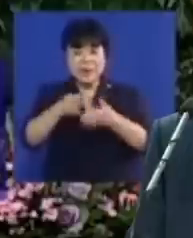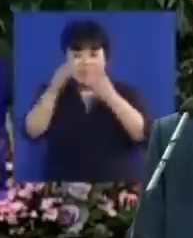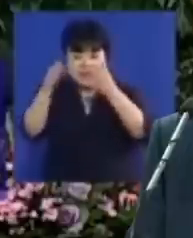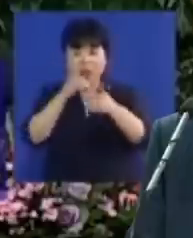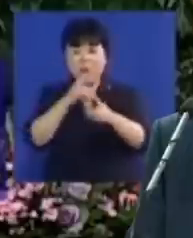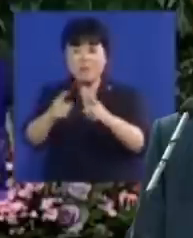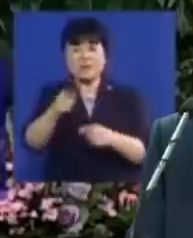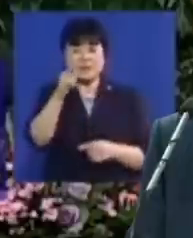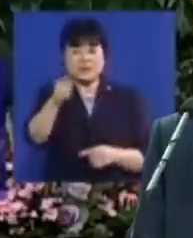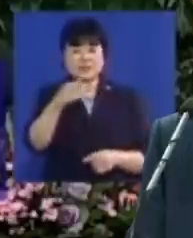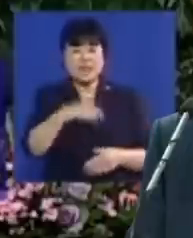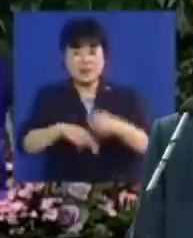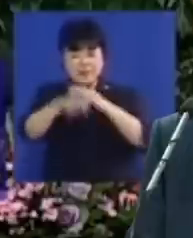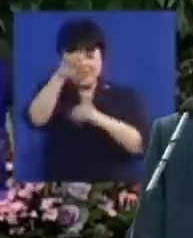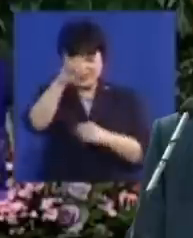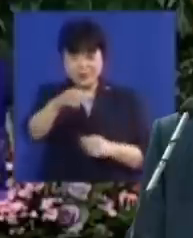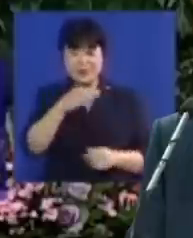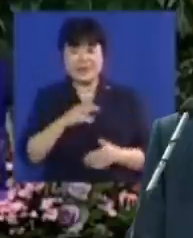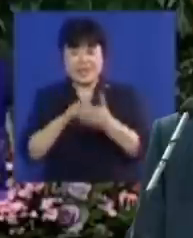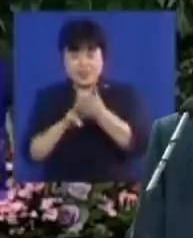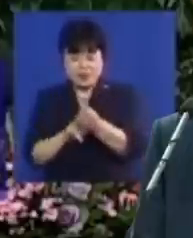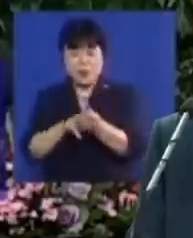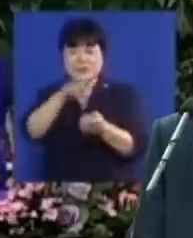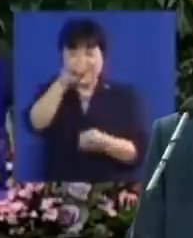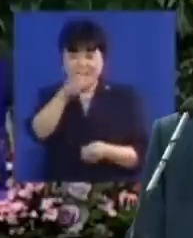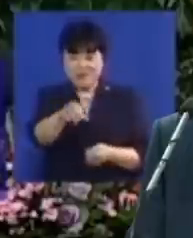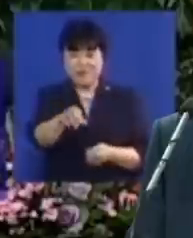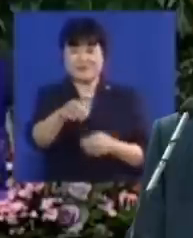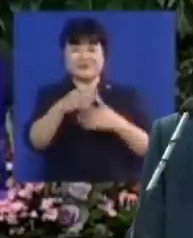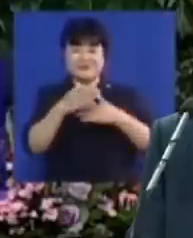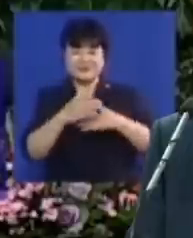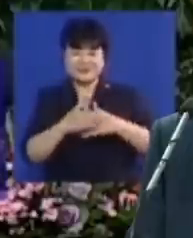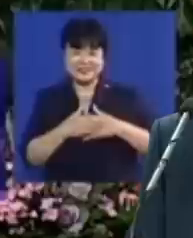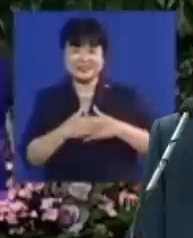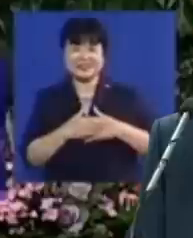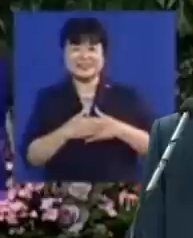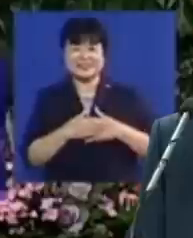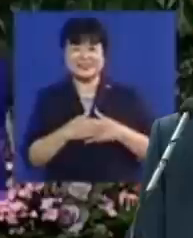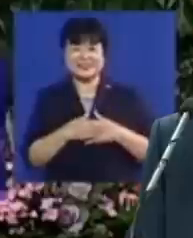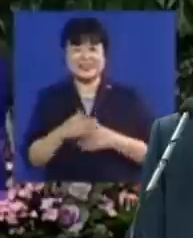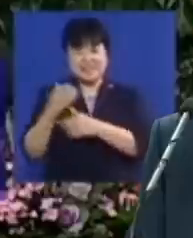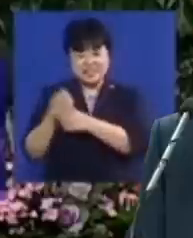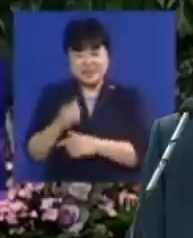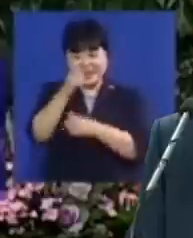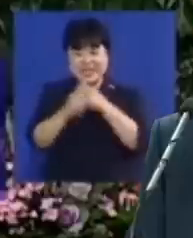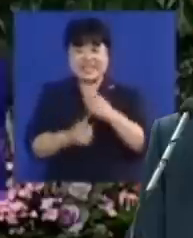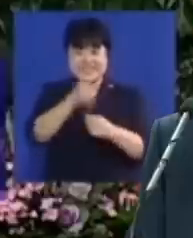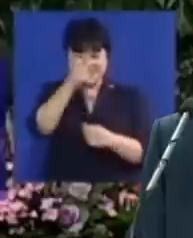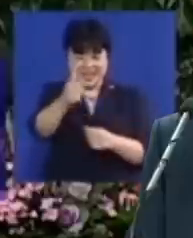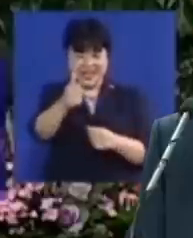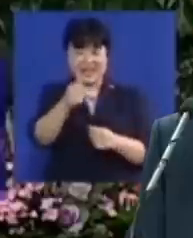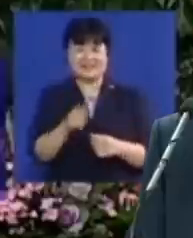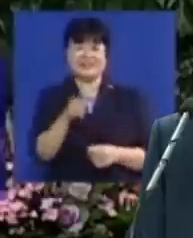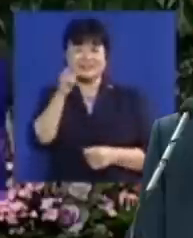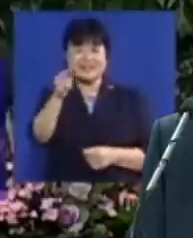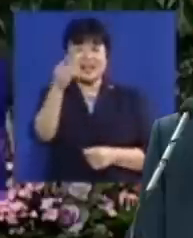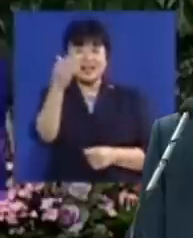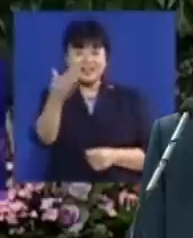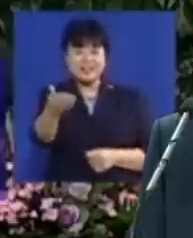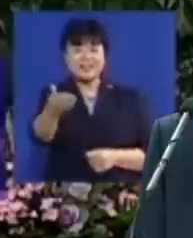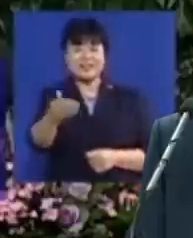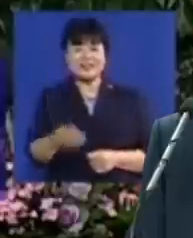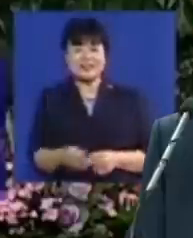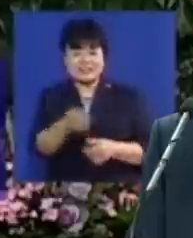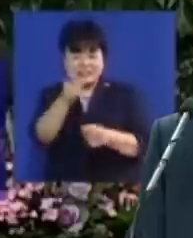향하여 말하기를 그는 나의 피란처요 나의 요새요 내가 이루하는 하나님이라 하리니 이는 그가 너를